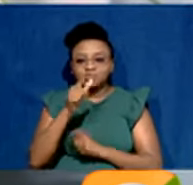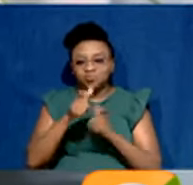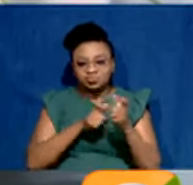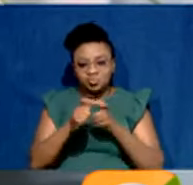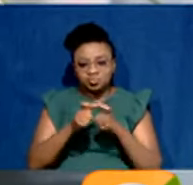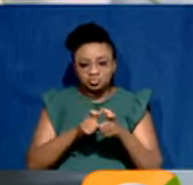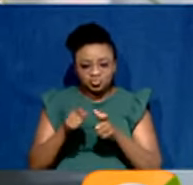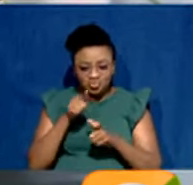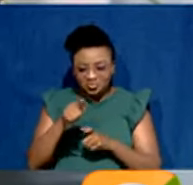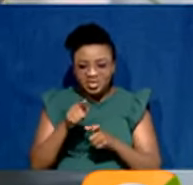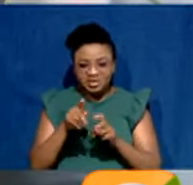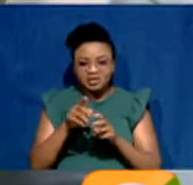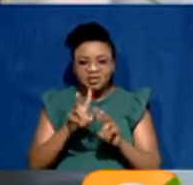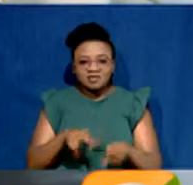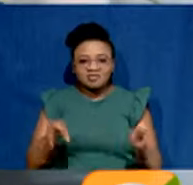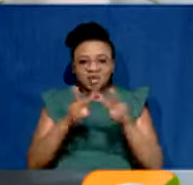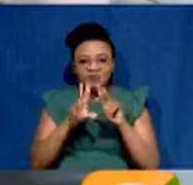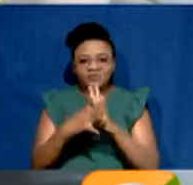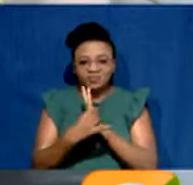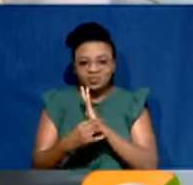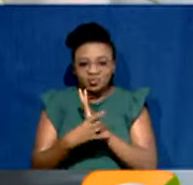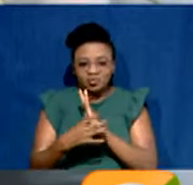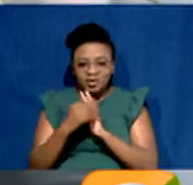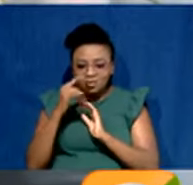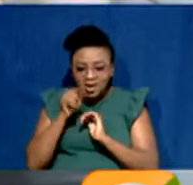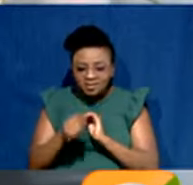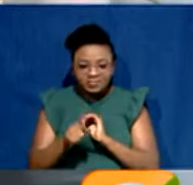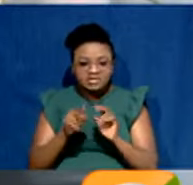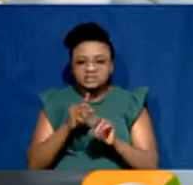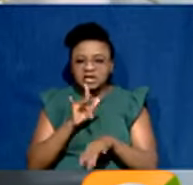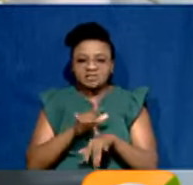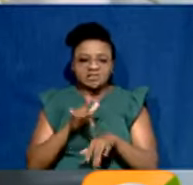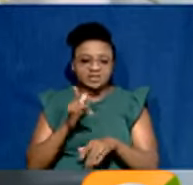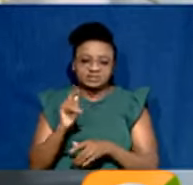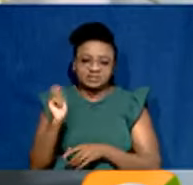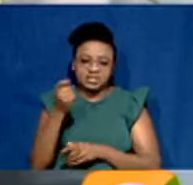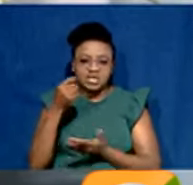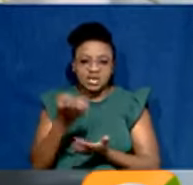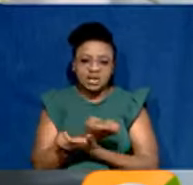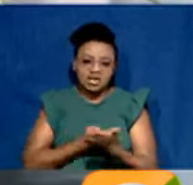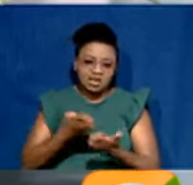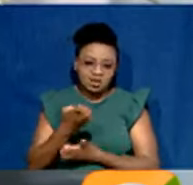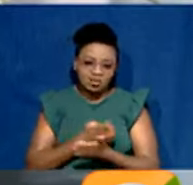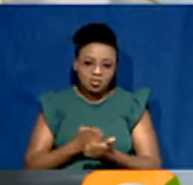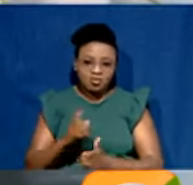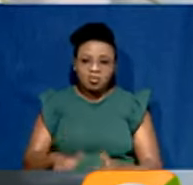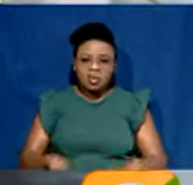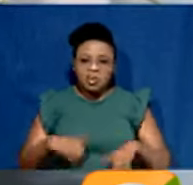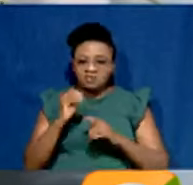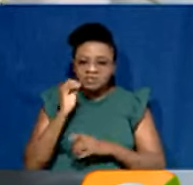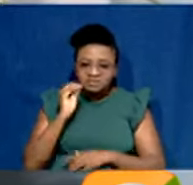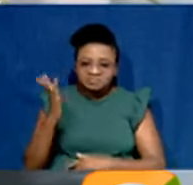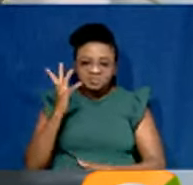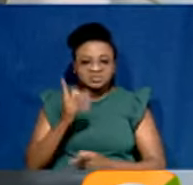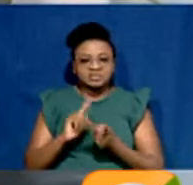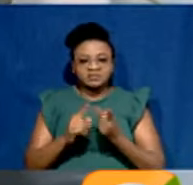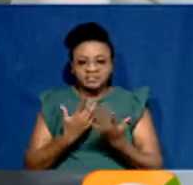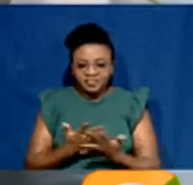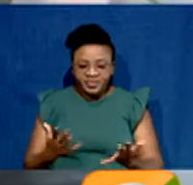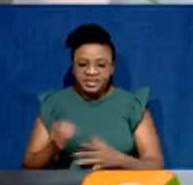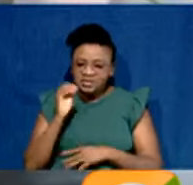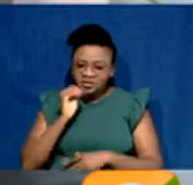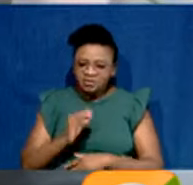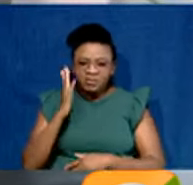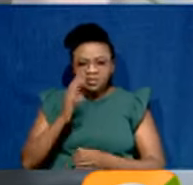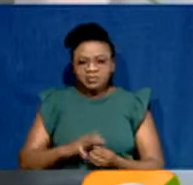hii hali ambayo inaathiri uchumi kwa sasa? Bila shaka uchumi umepanda zaidi, gharama ya maisha iko juu, bei ya bidhaa muhimu